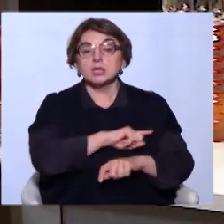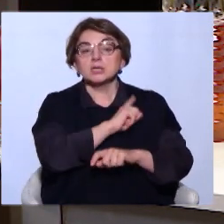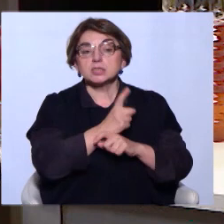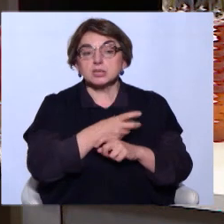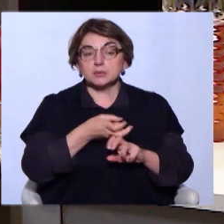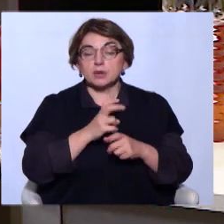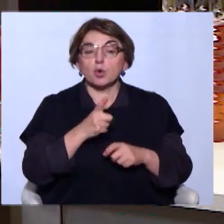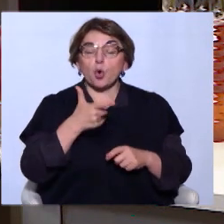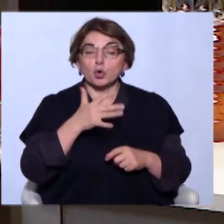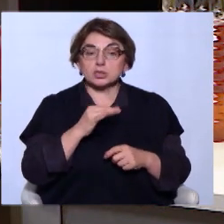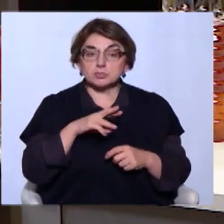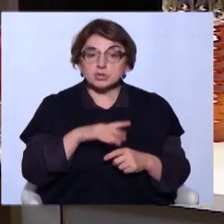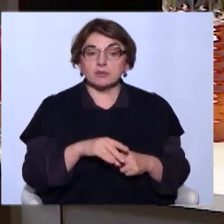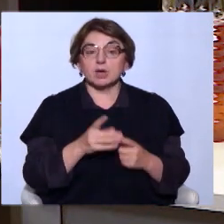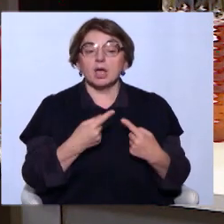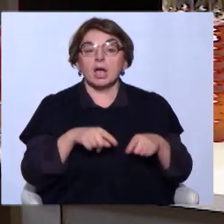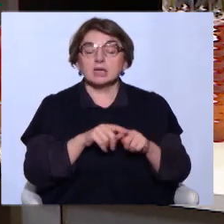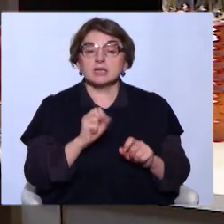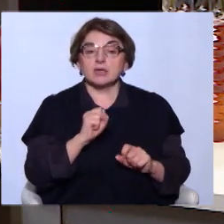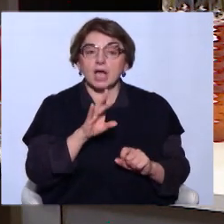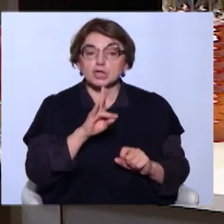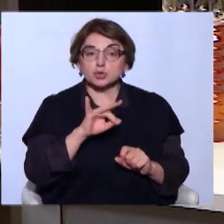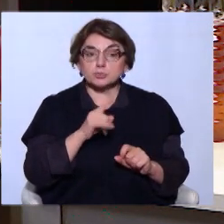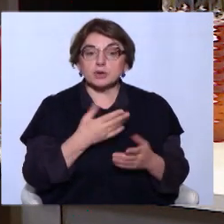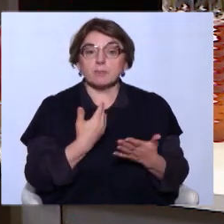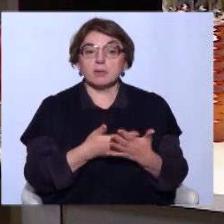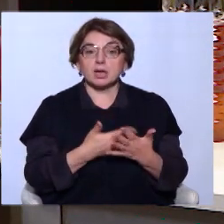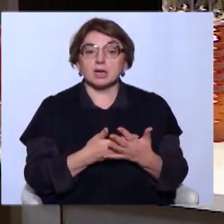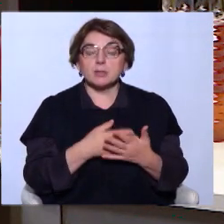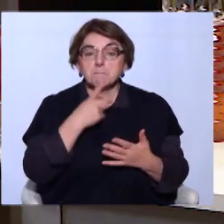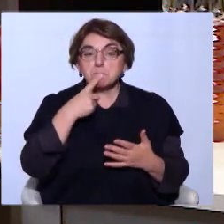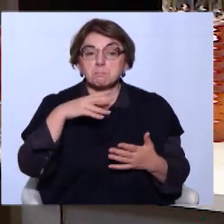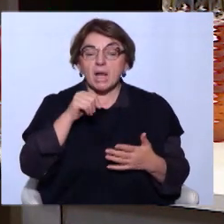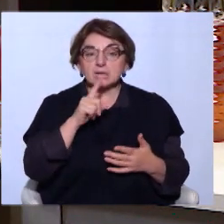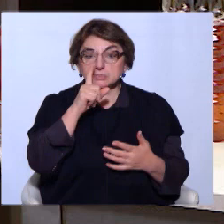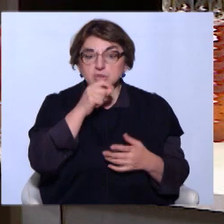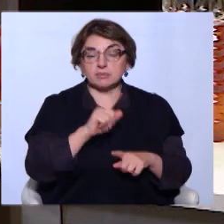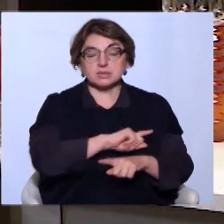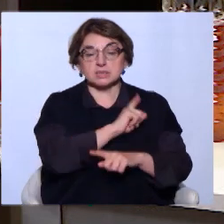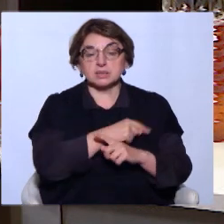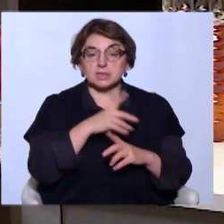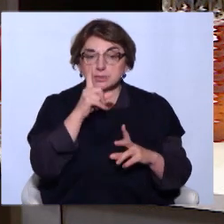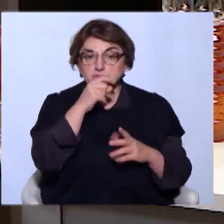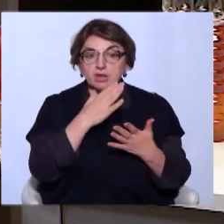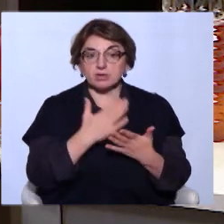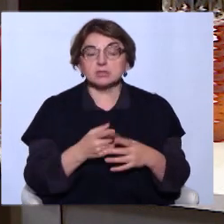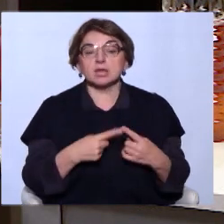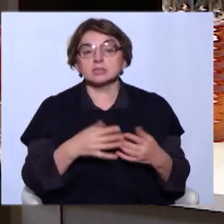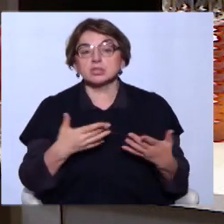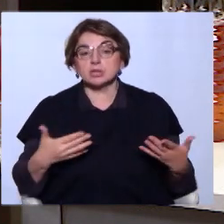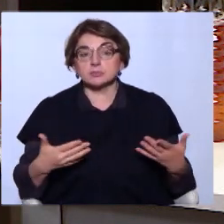მჟავებია გოგირდმჟავა, აზოტმჟავა, მაგალითად მარილმჟავაც ძლიერი მჟავა და ასე